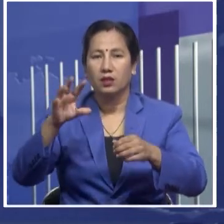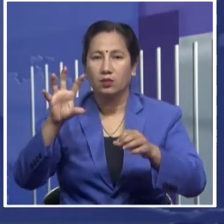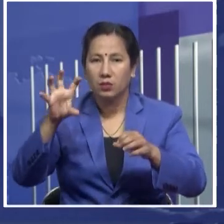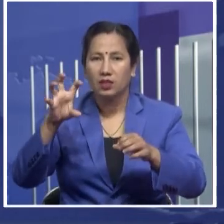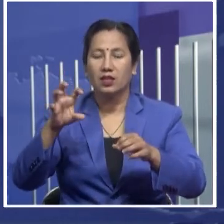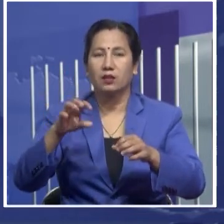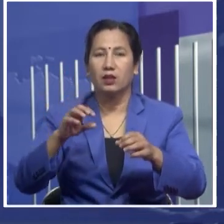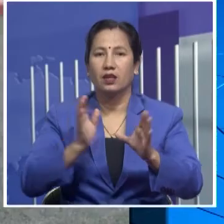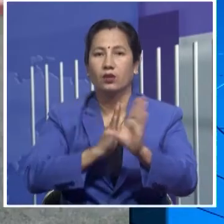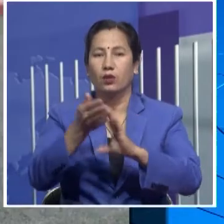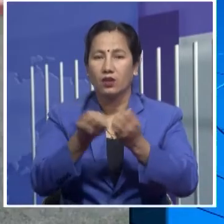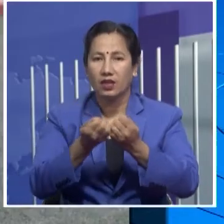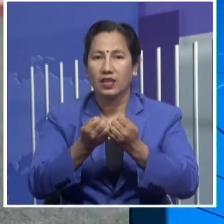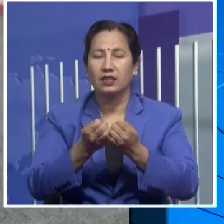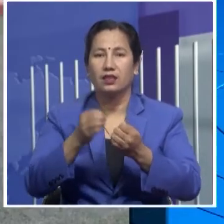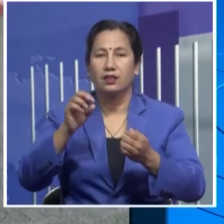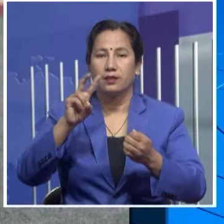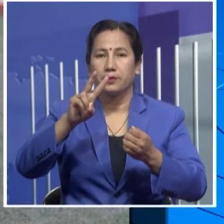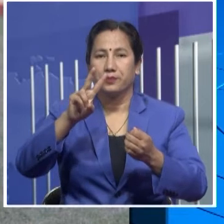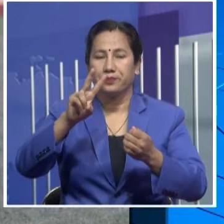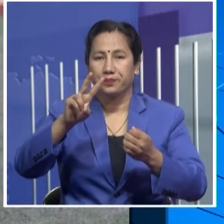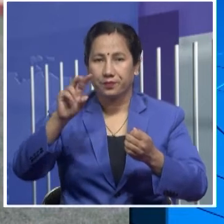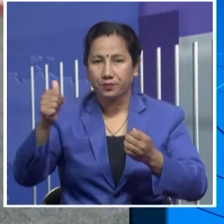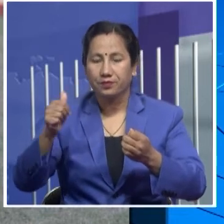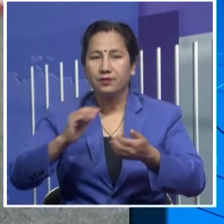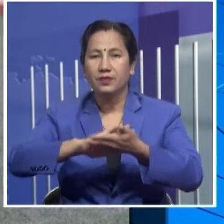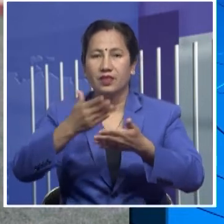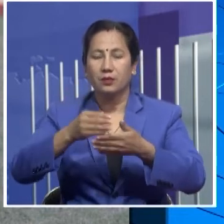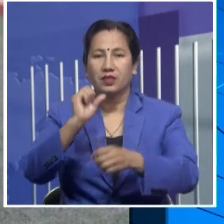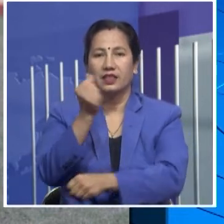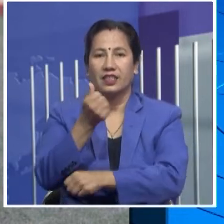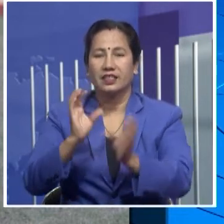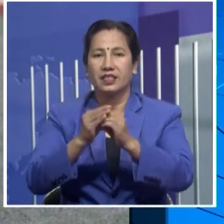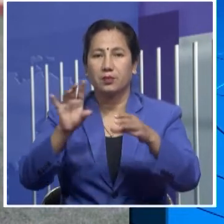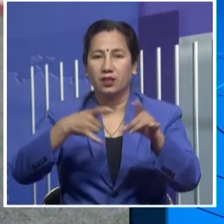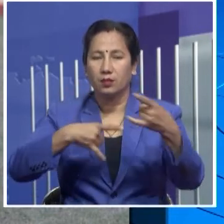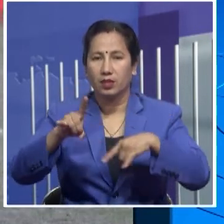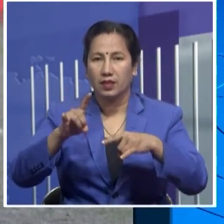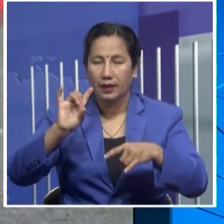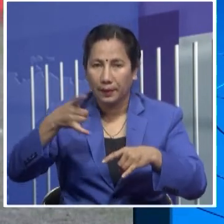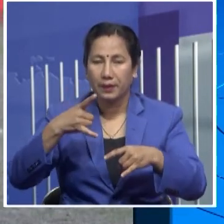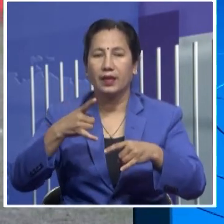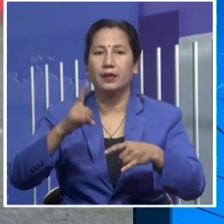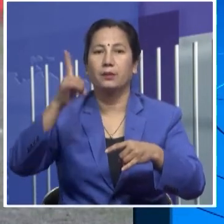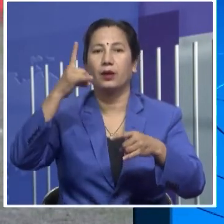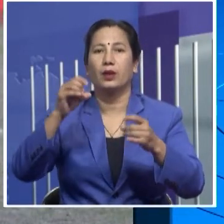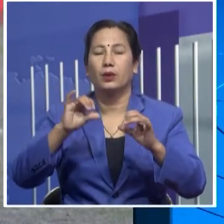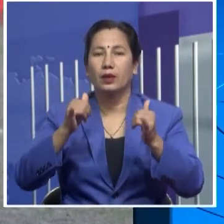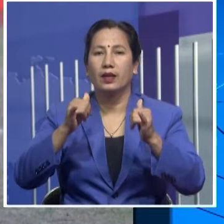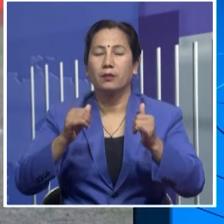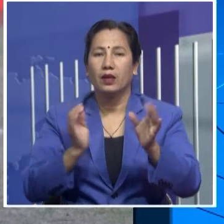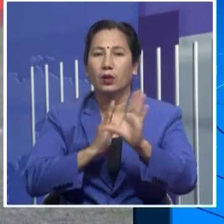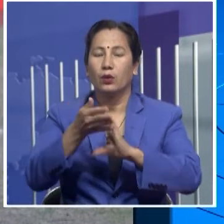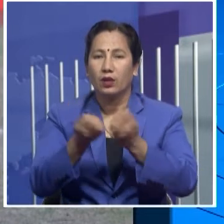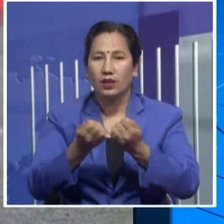पासमा गोल गरेका थिए। 26 महिनापछि राष्ट्रिय टिममा फर्किएका विमलले पुनरागमन गरेको पहिलो खेलमै गोल गरेका